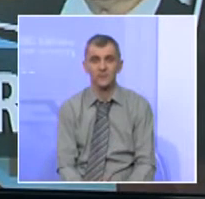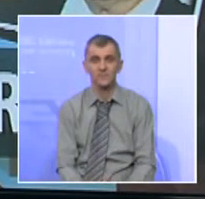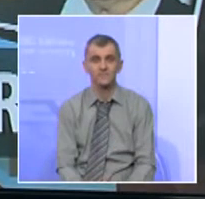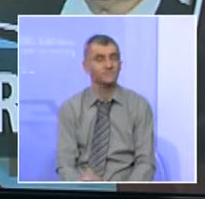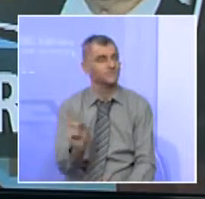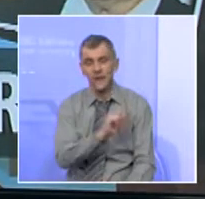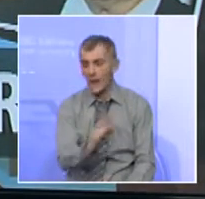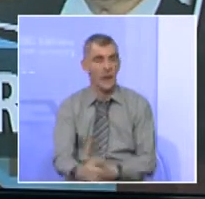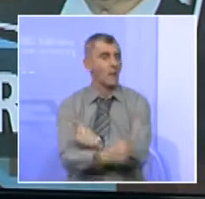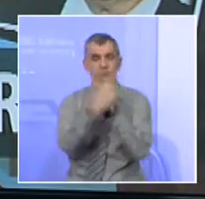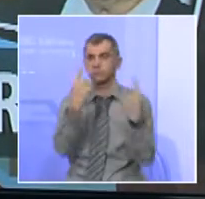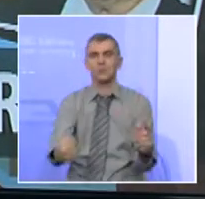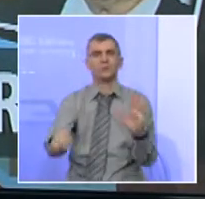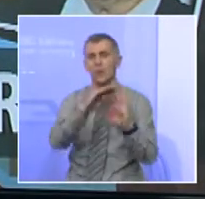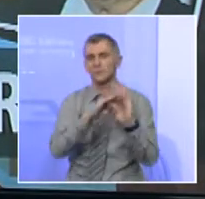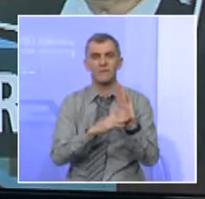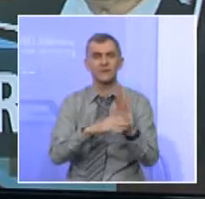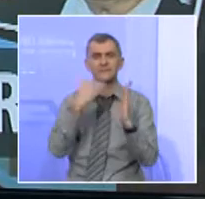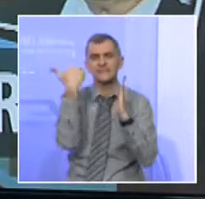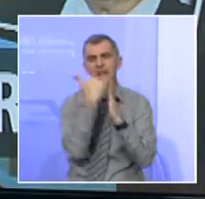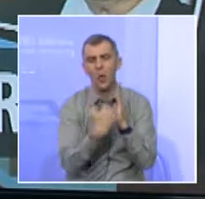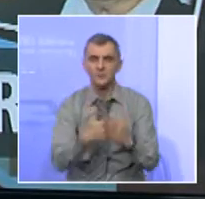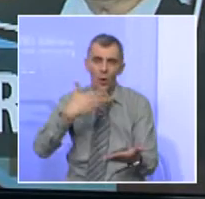Hercegovine. Ne postoji ustavni i zakonski osnov